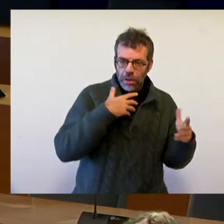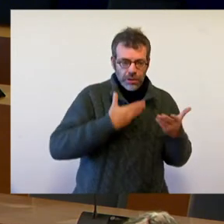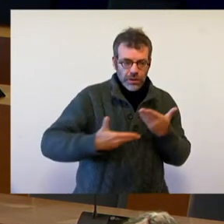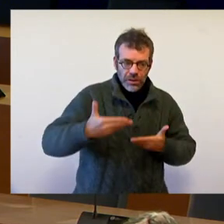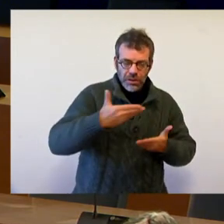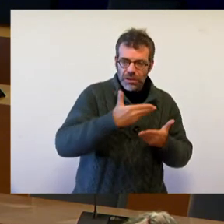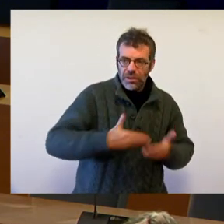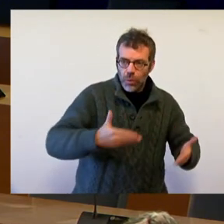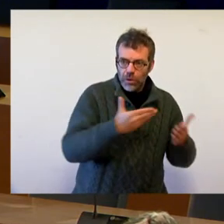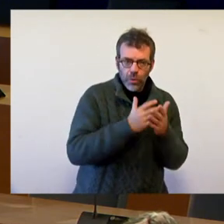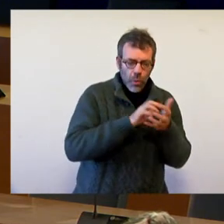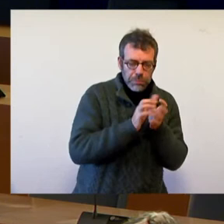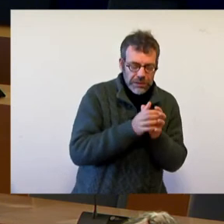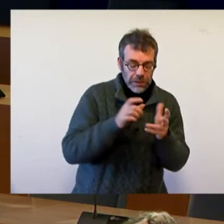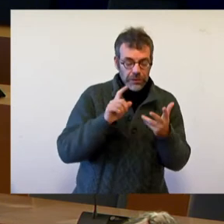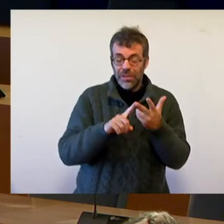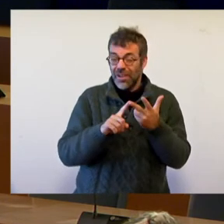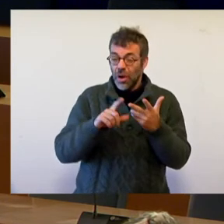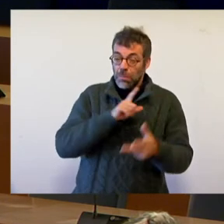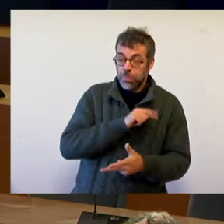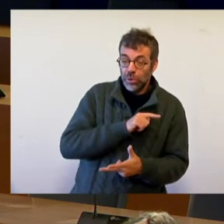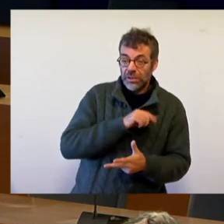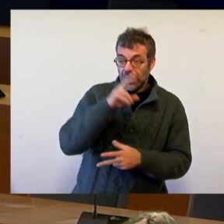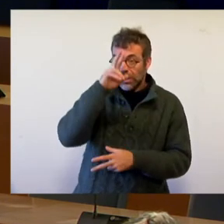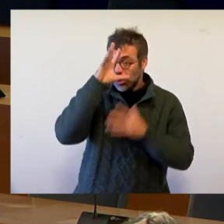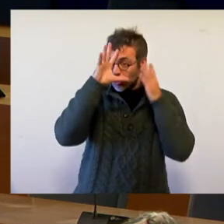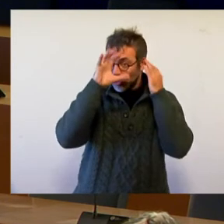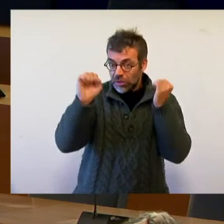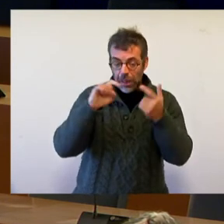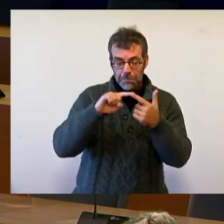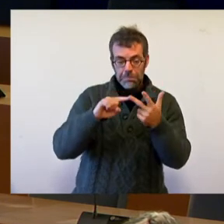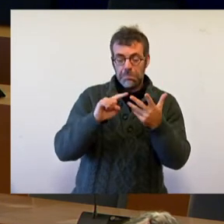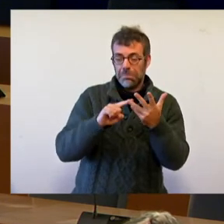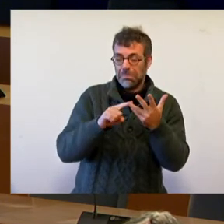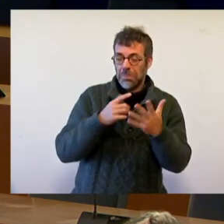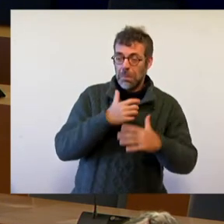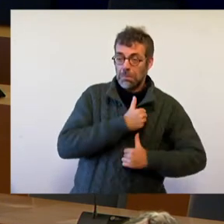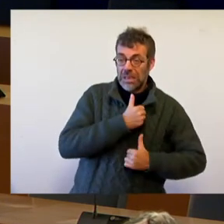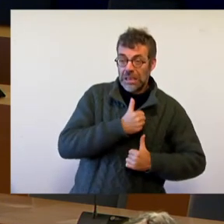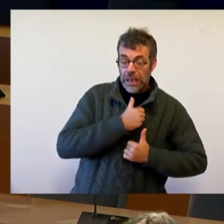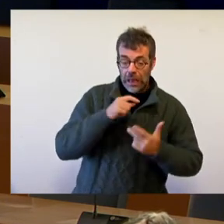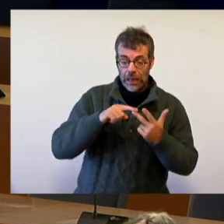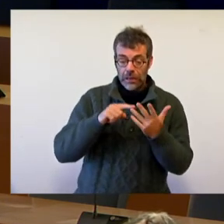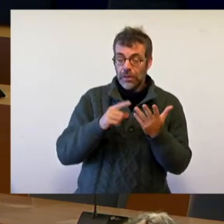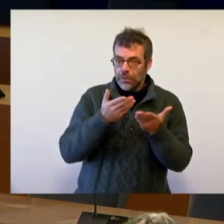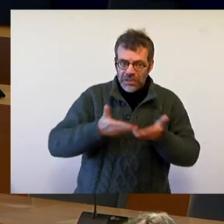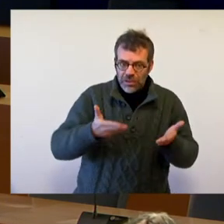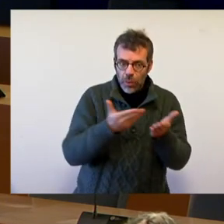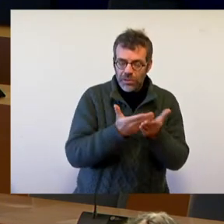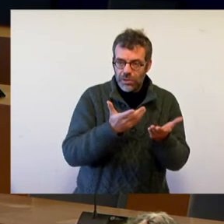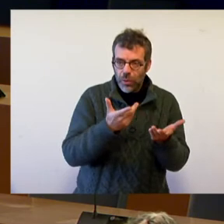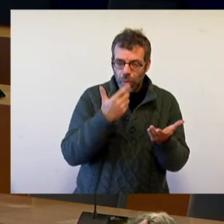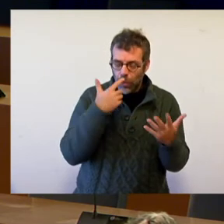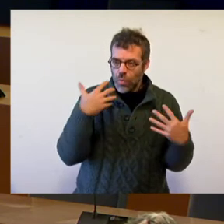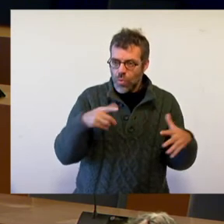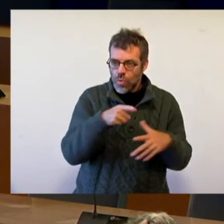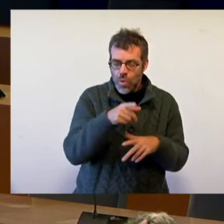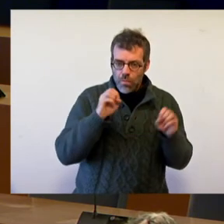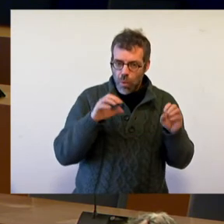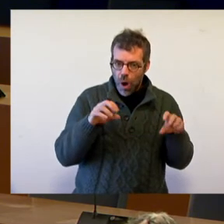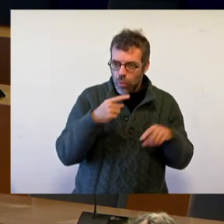situation des policiers, des gendarmes, des militaires. Nous payons, on est en